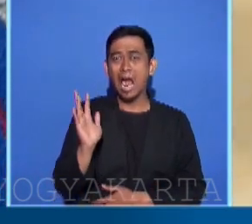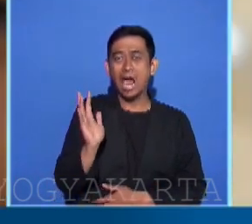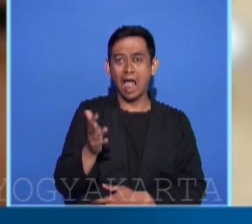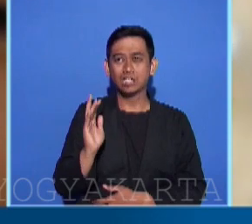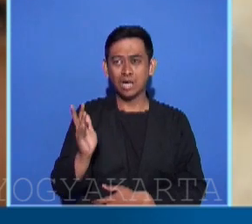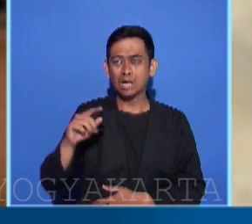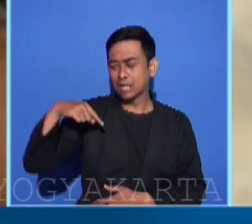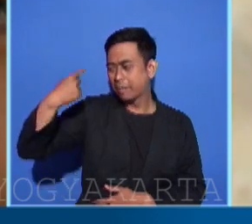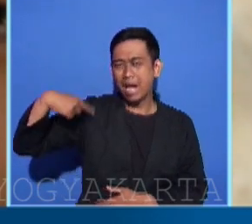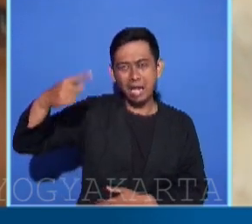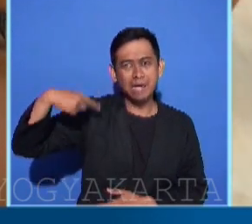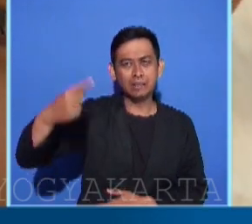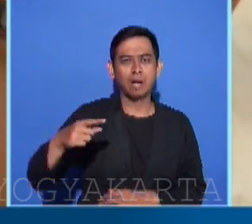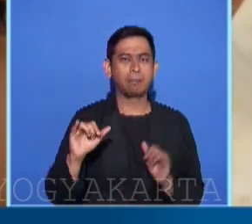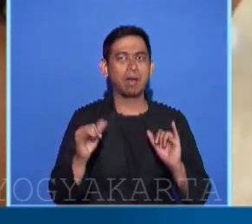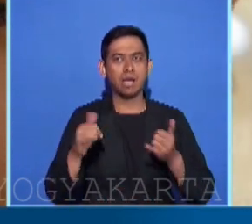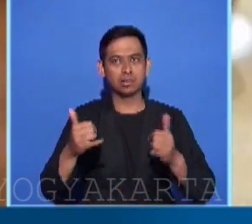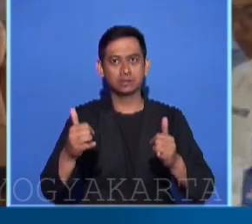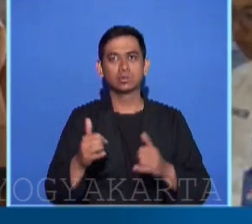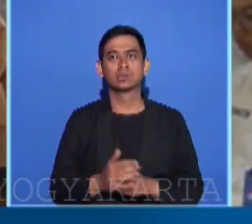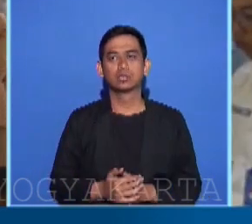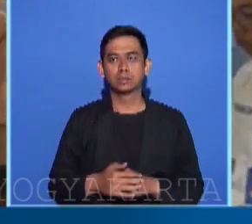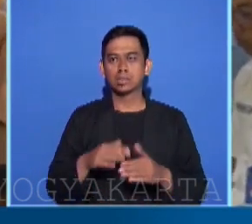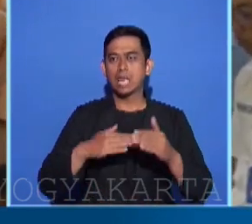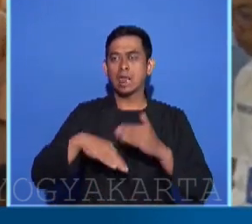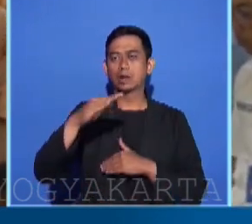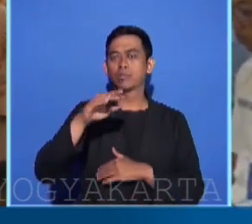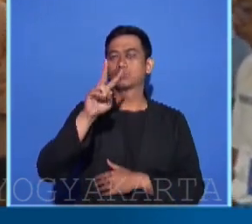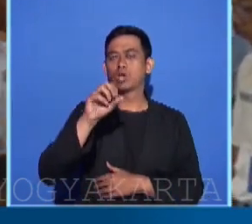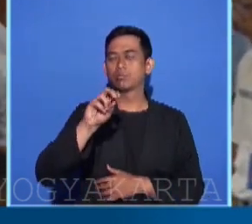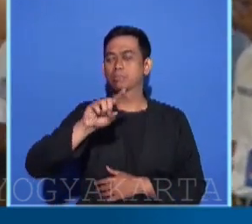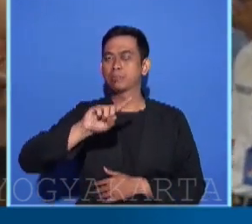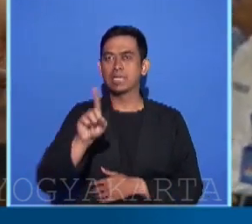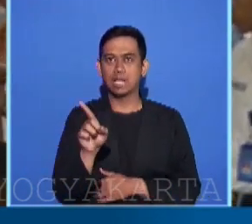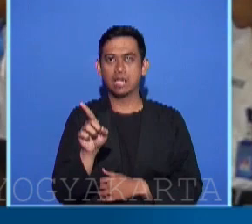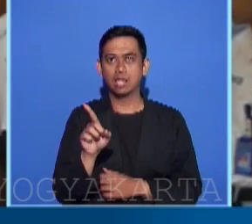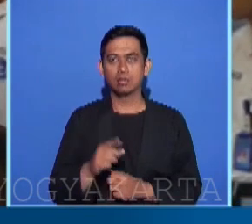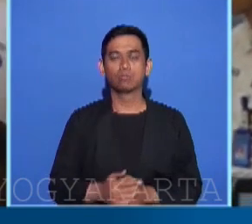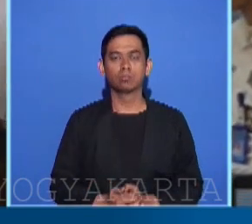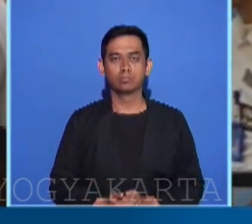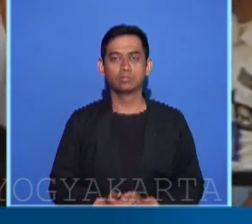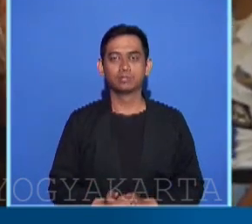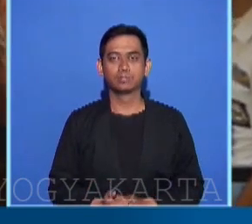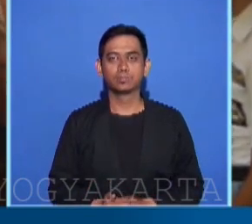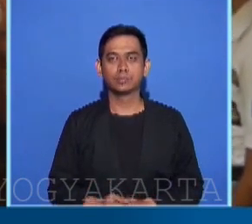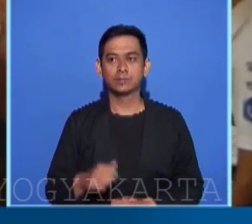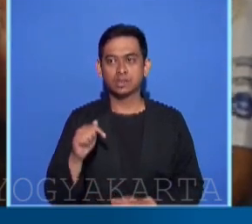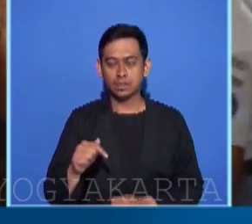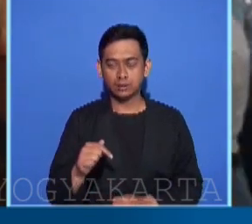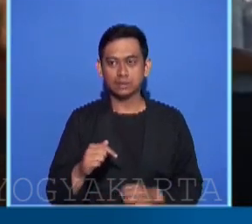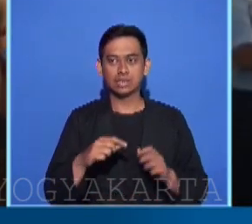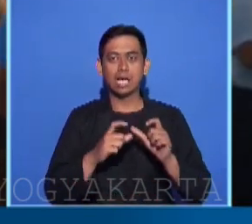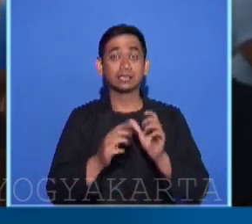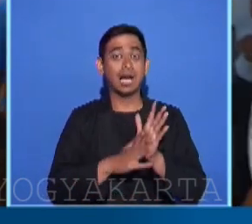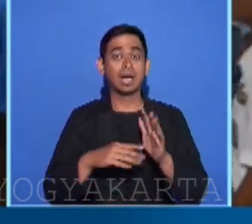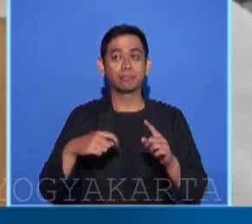hiburan anak lebih dari 30 menit Tak hanya itu bengkel pelatihan di sekolah menengah kejuruan juga memiliki resiko tinggi bisa mencapai lebih dari